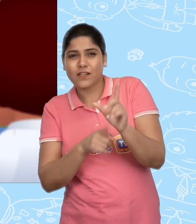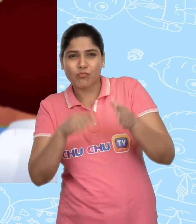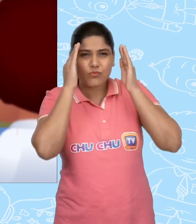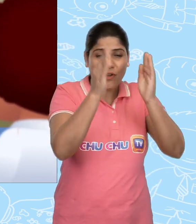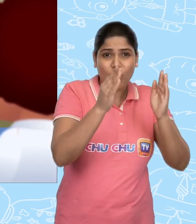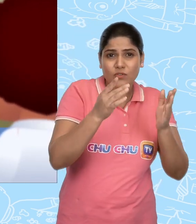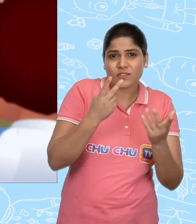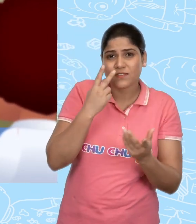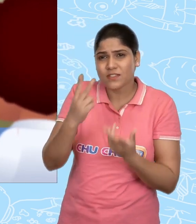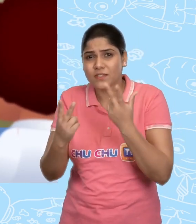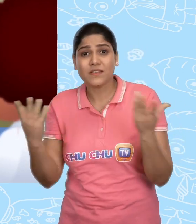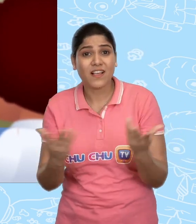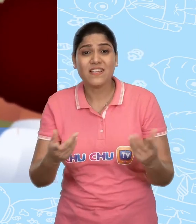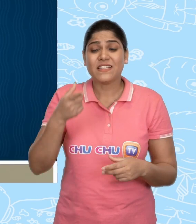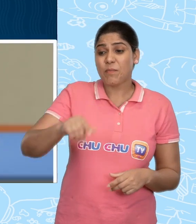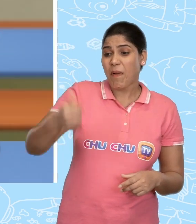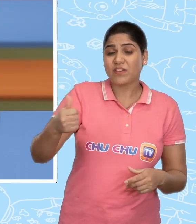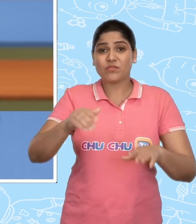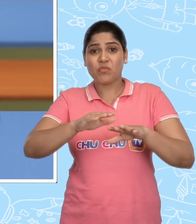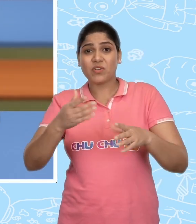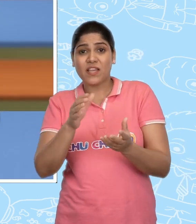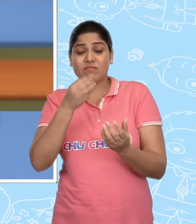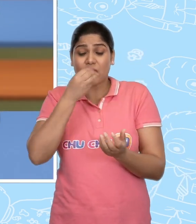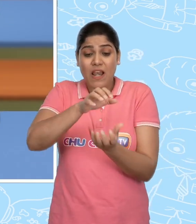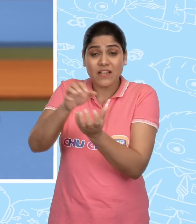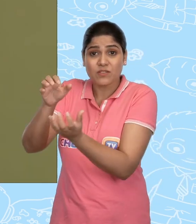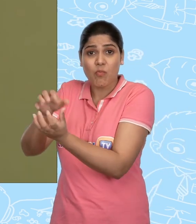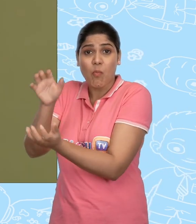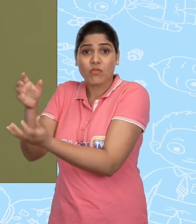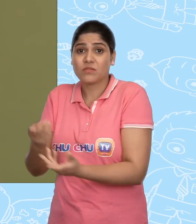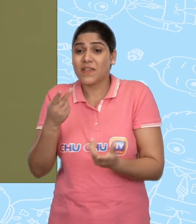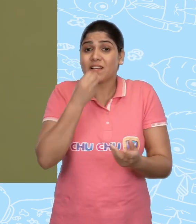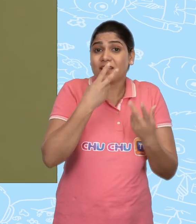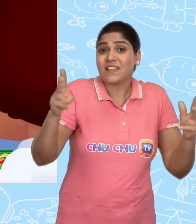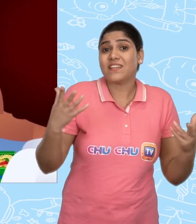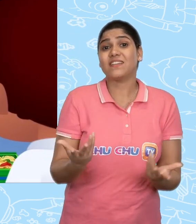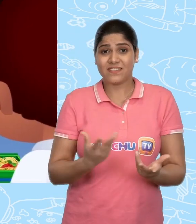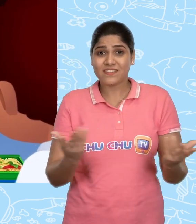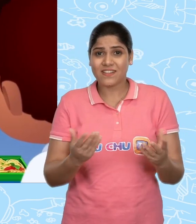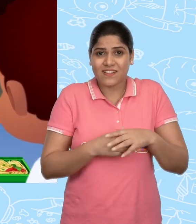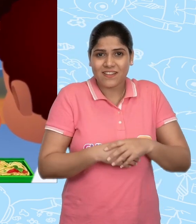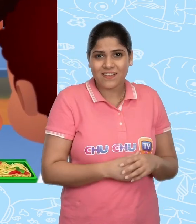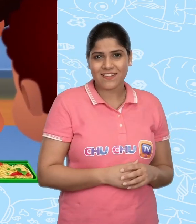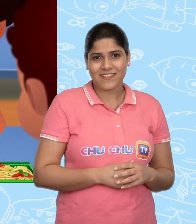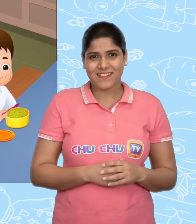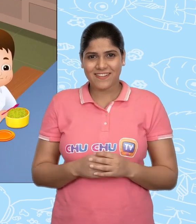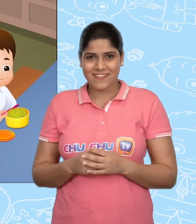तो सारा ध्यान ये देखने में था कि बाकियों के लंच बॉक्सेस में खाने की क्या क्या चीजें हैं।